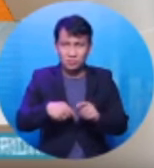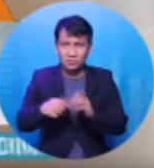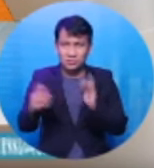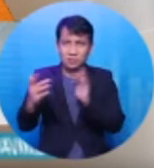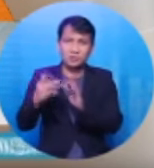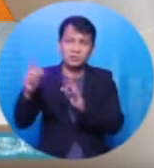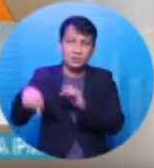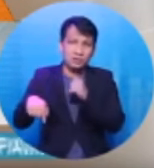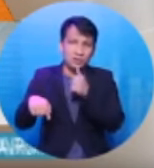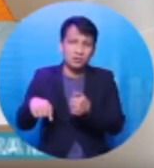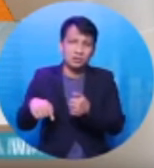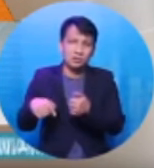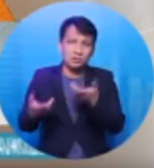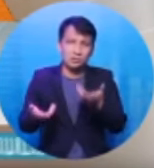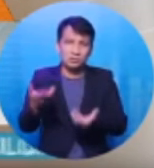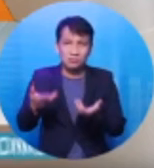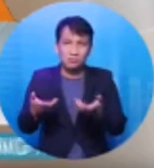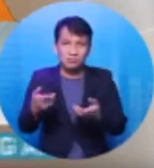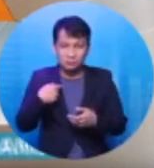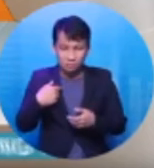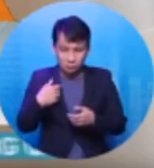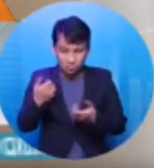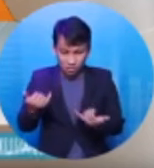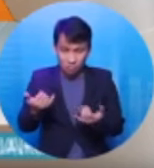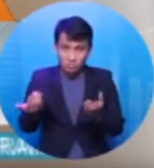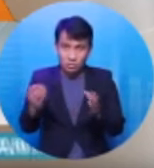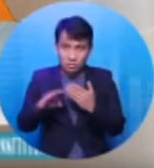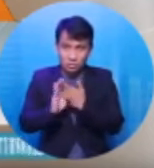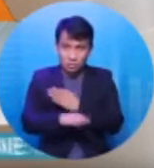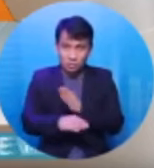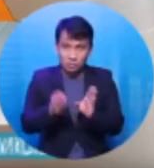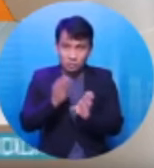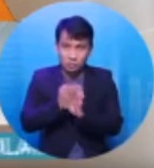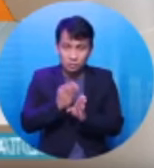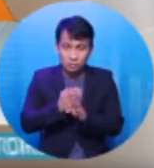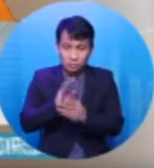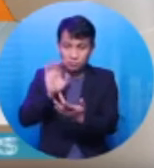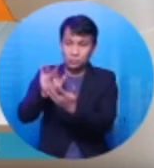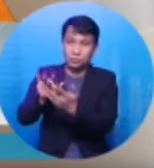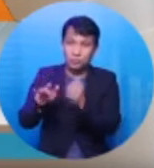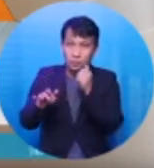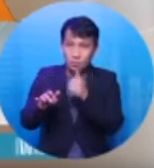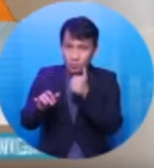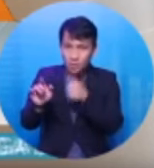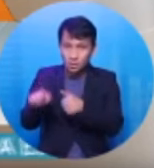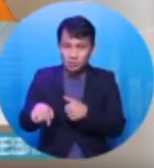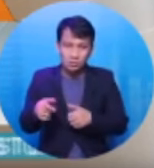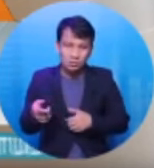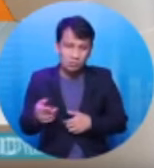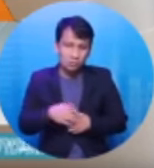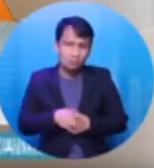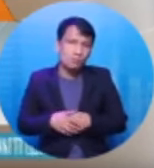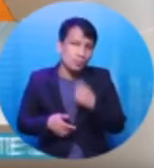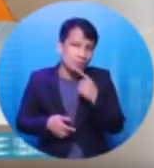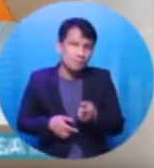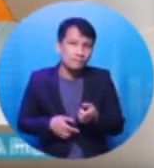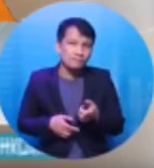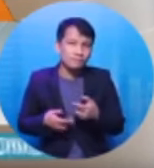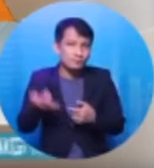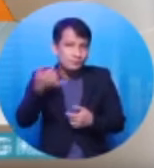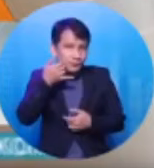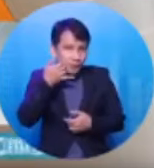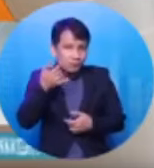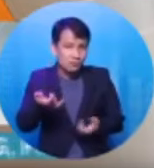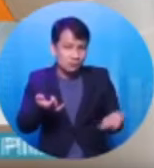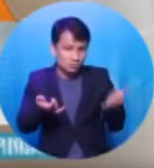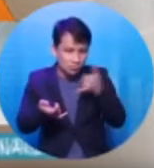kinukontak. Ngayon po, nung nakabiyahe po yung asawa ko, kumontak po ulit yung babae. Tapos yun nga po, tumawag po siya na sinabi po